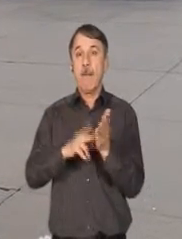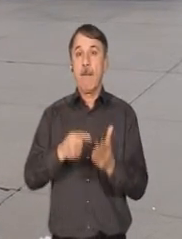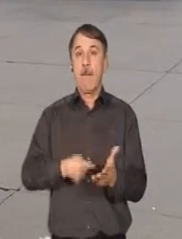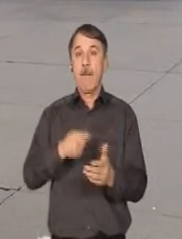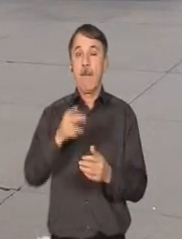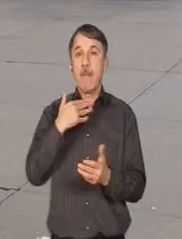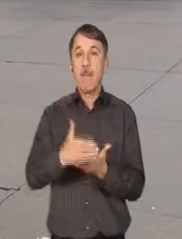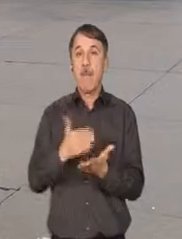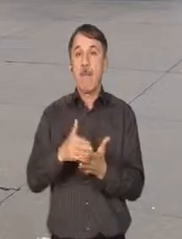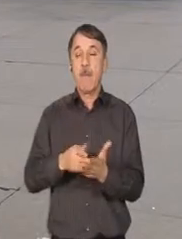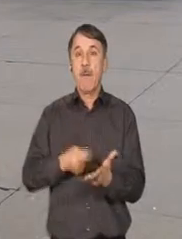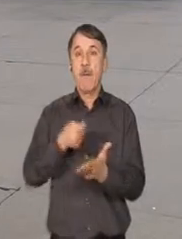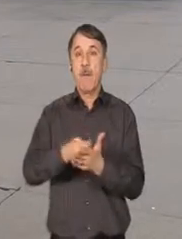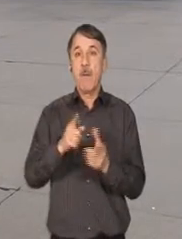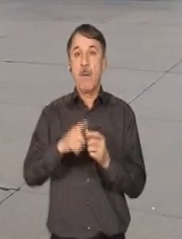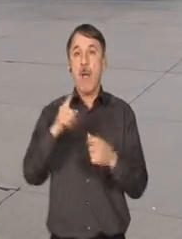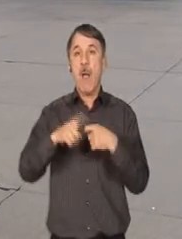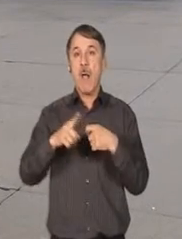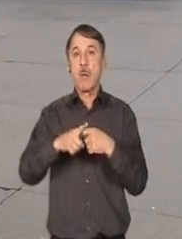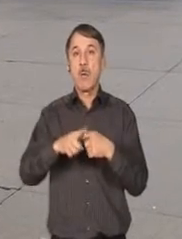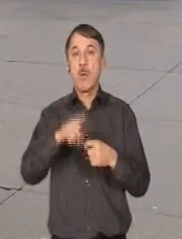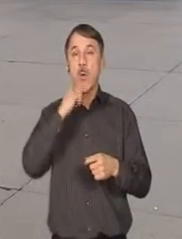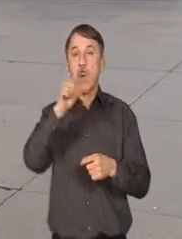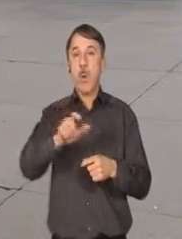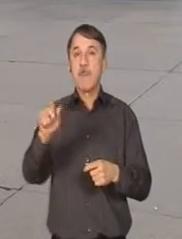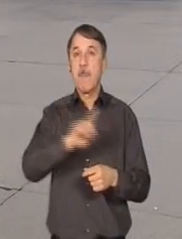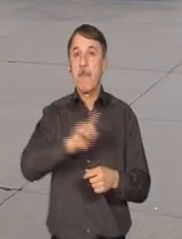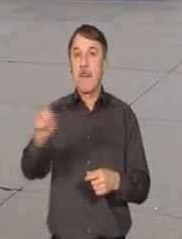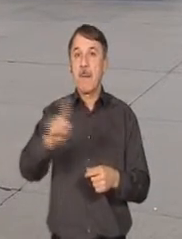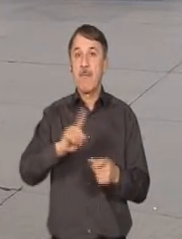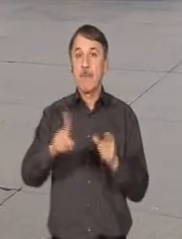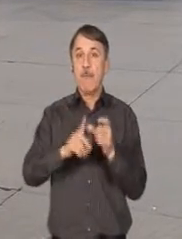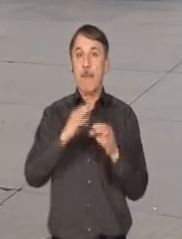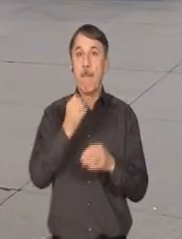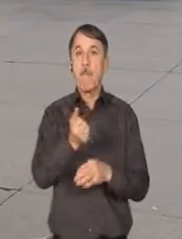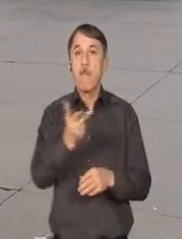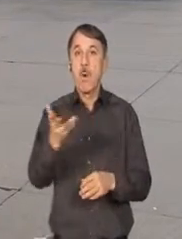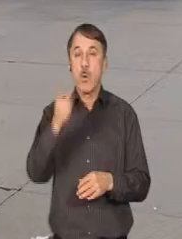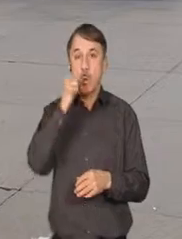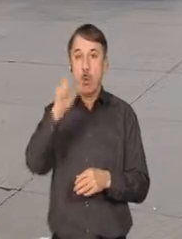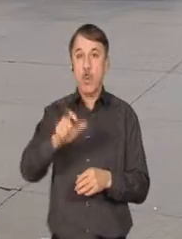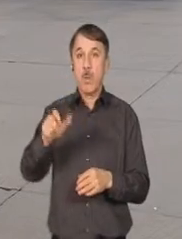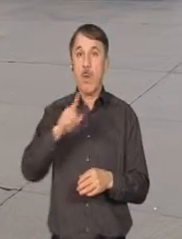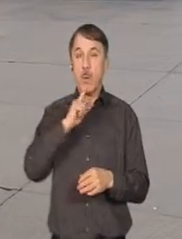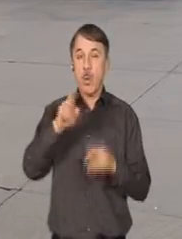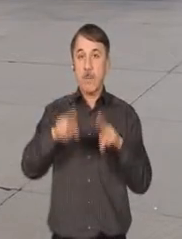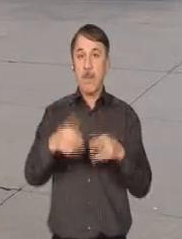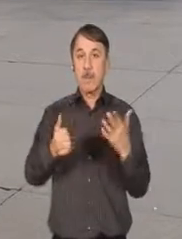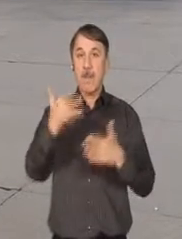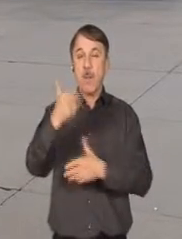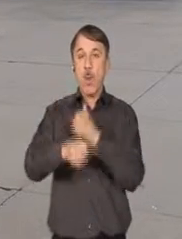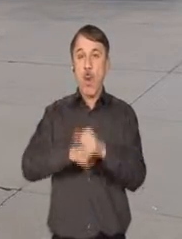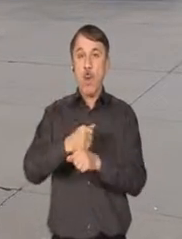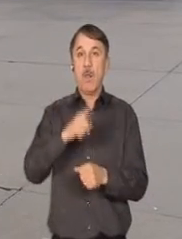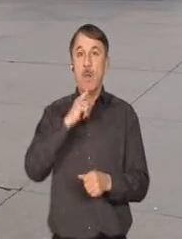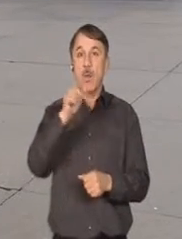na kupovinu godišnjih karata imaće 13 kategorija korisnika usluga prevoza, među kojima su najbrojniji građani koji su stariji od 65